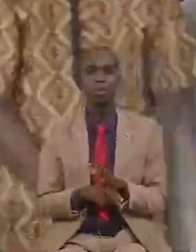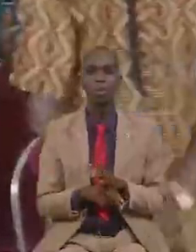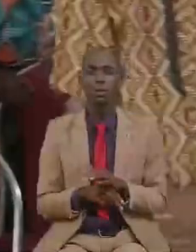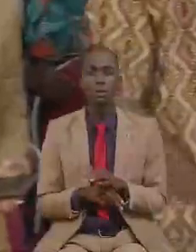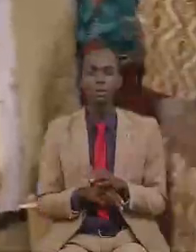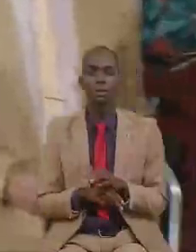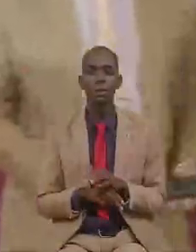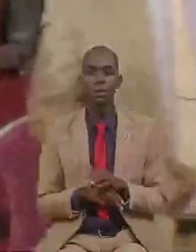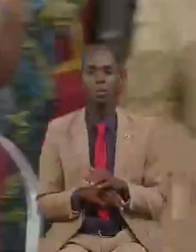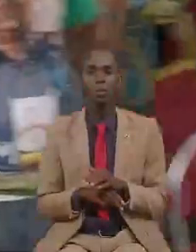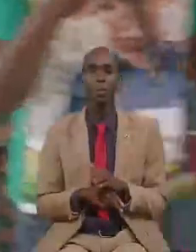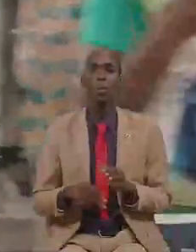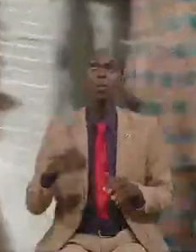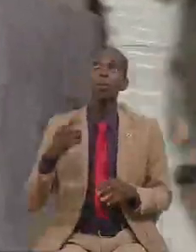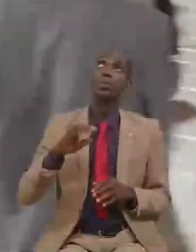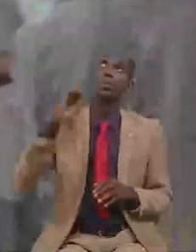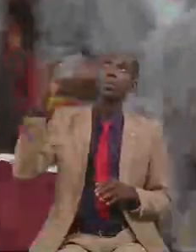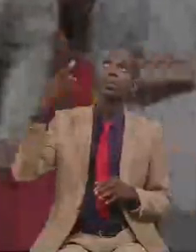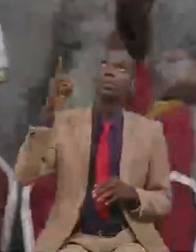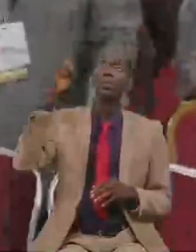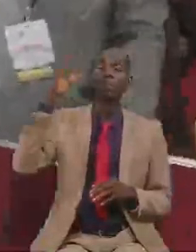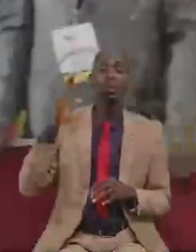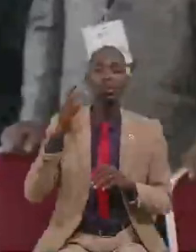Les anges de Dieu viennent du ciel.